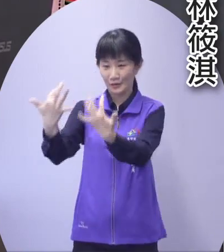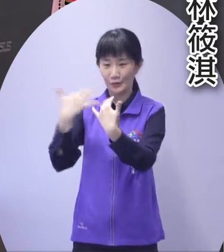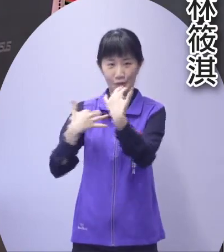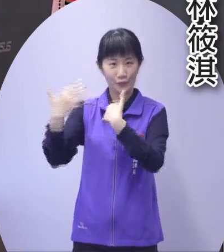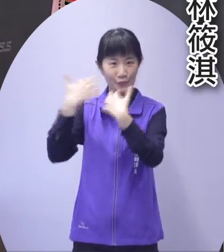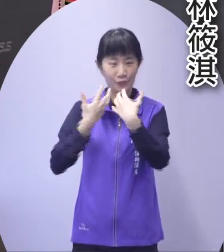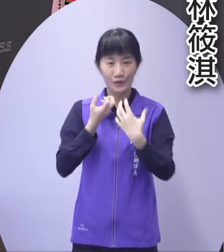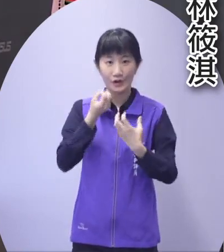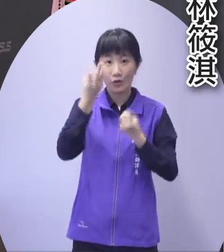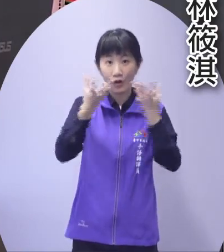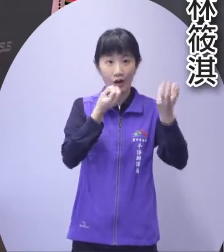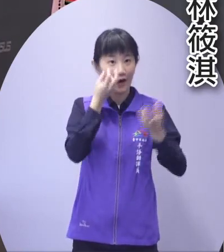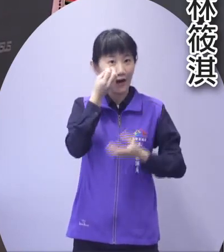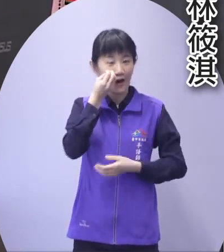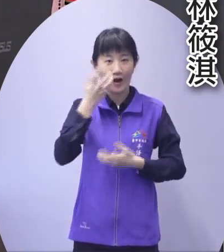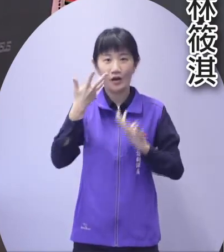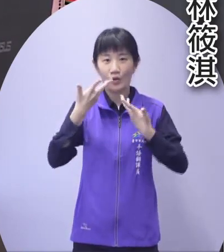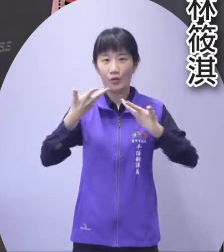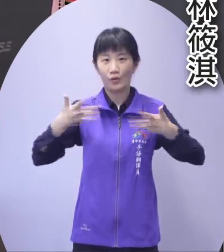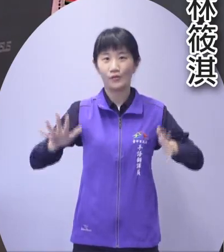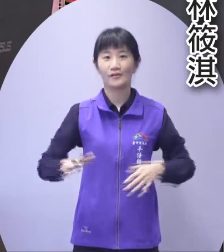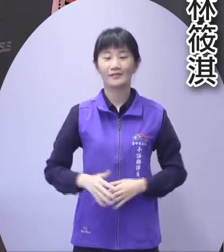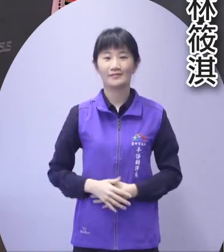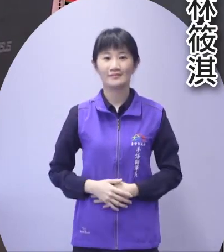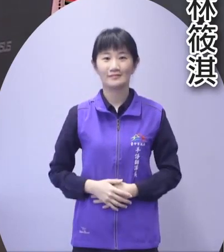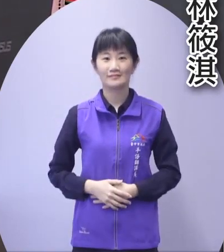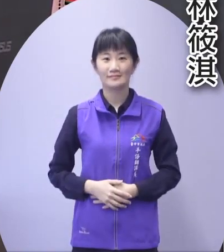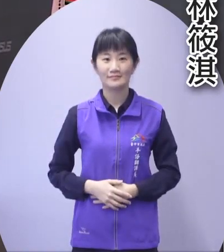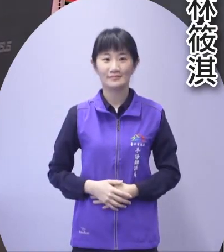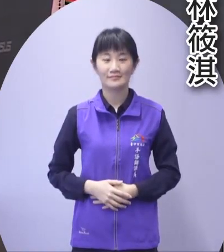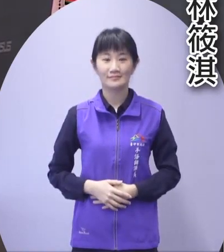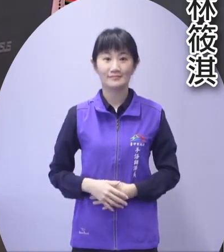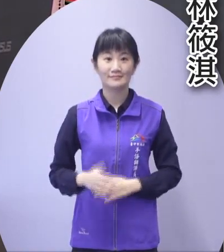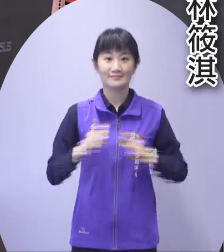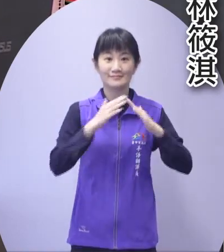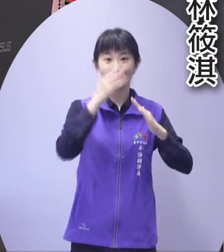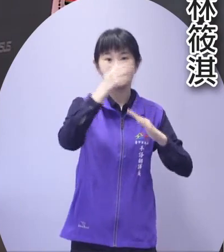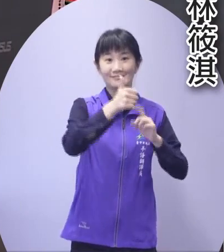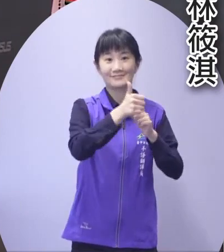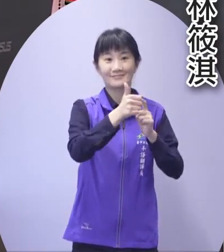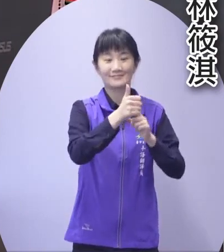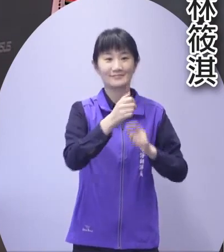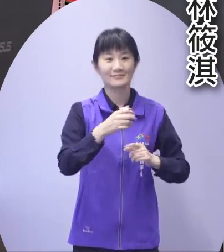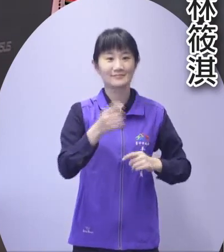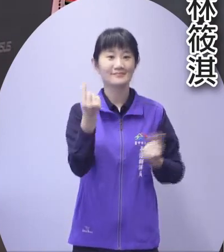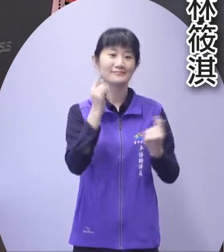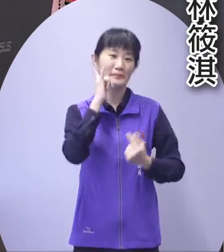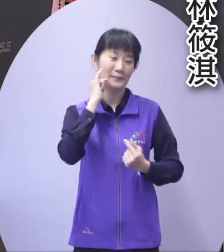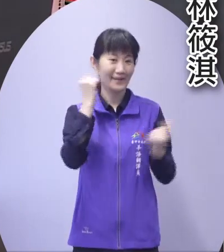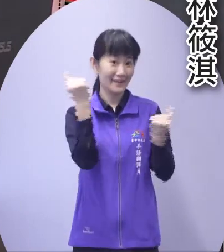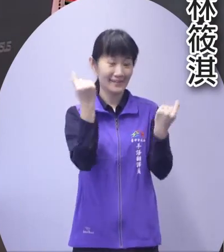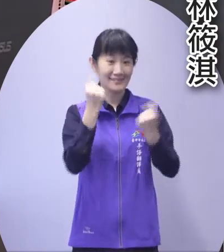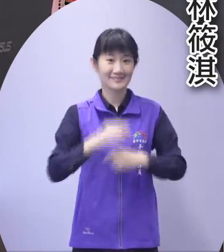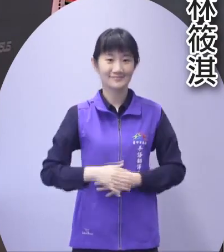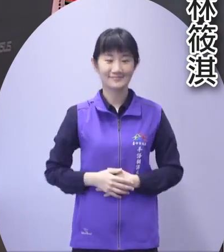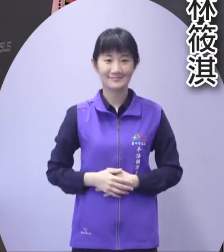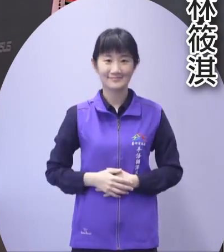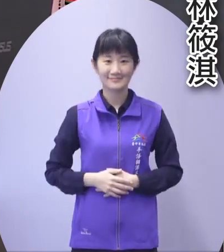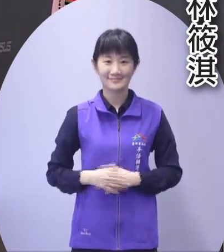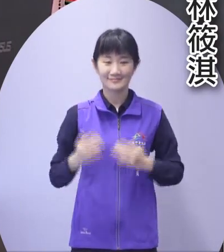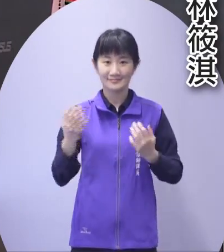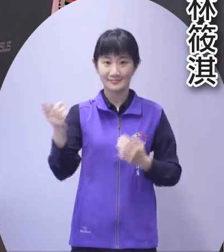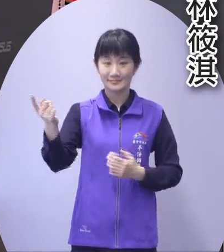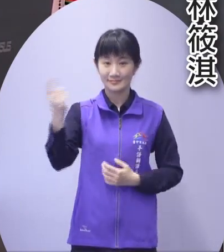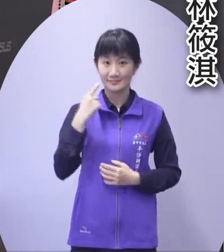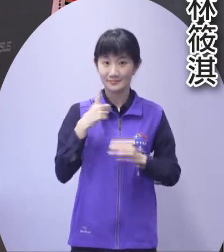想这一部分呢，也刚好呼应了我们是燕姿市长是妈妈市长， 那么在我们台中呢，其实是一个幸福城